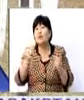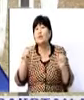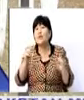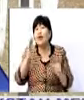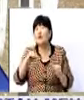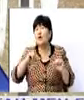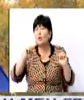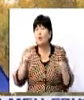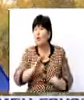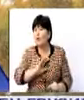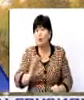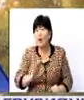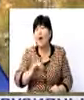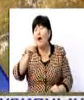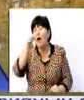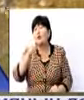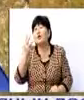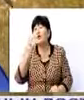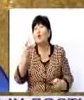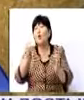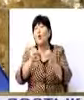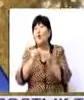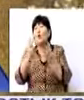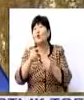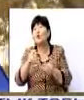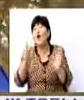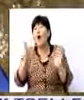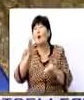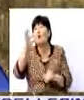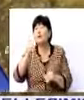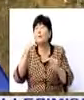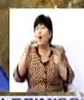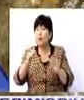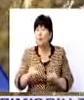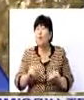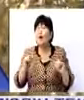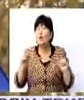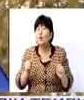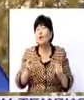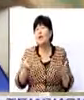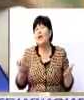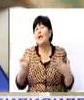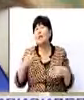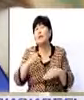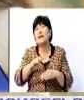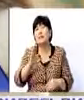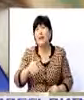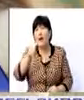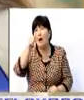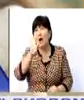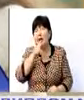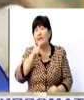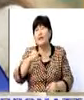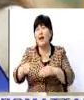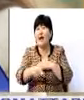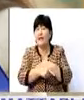түскенімен күрт суытпайды. Айдың үшінші он күндігінде ғана ауа температурасы төмендеп, суықтың лебі сезілмек. Айдың аяғында күн